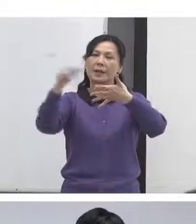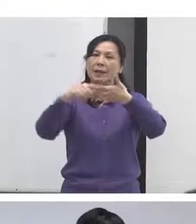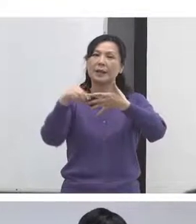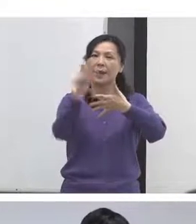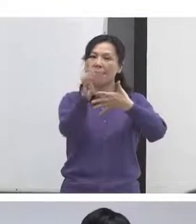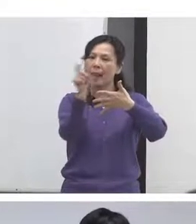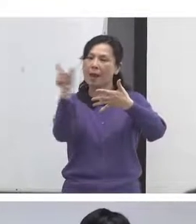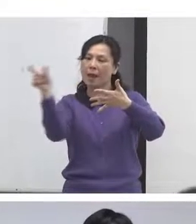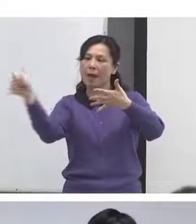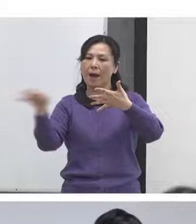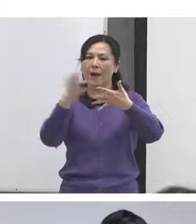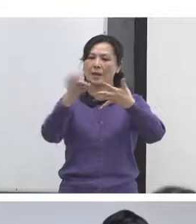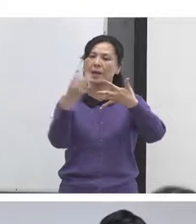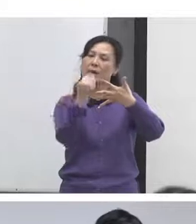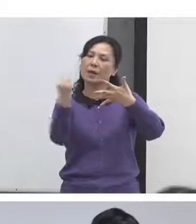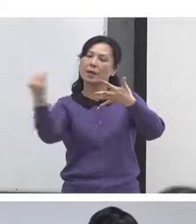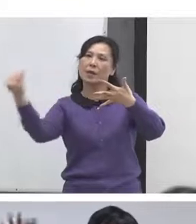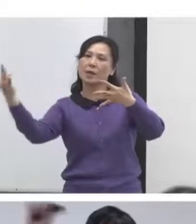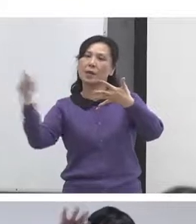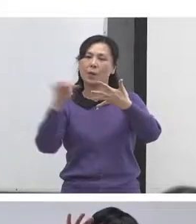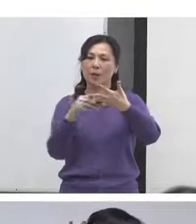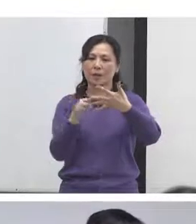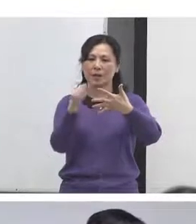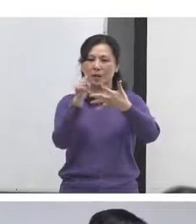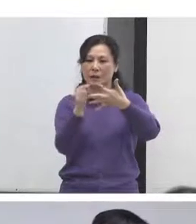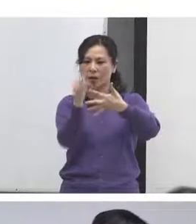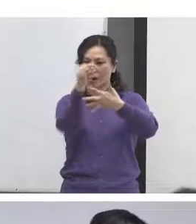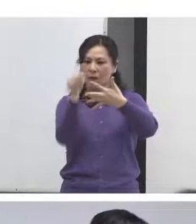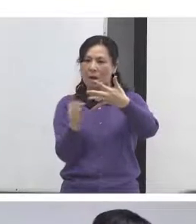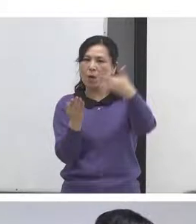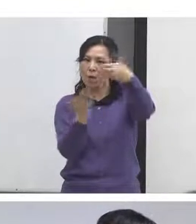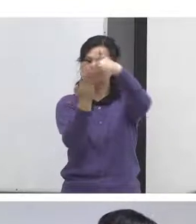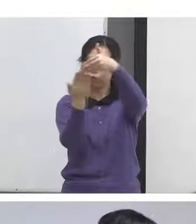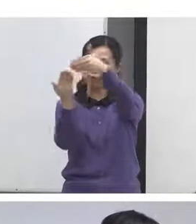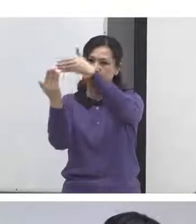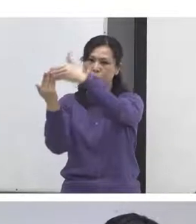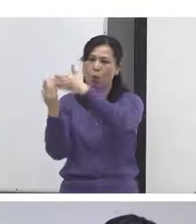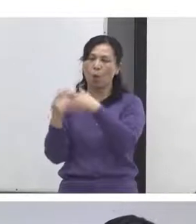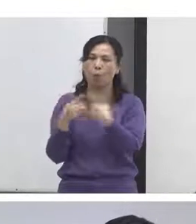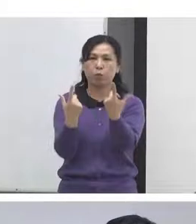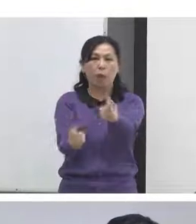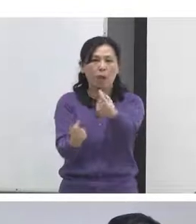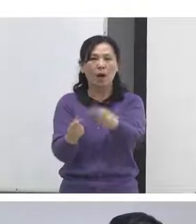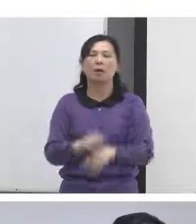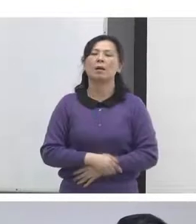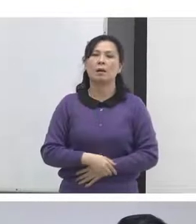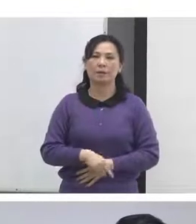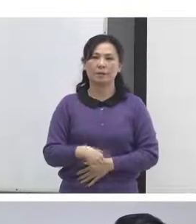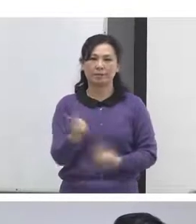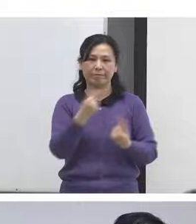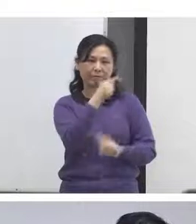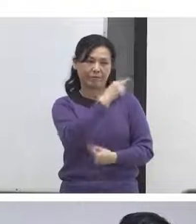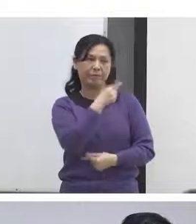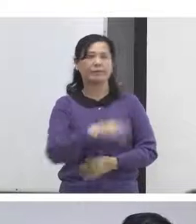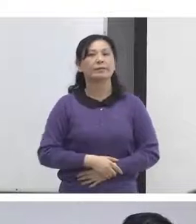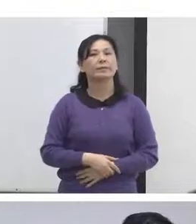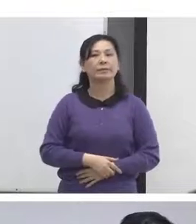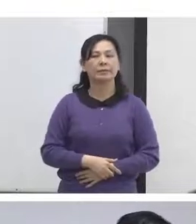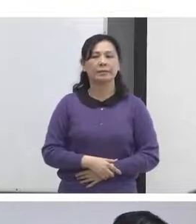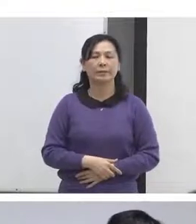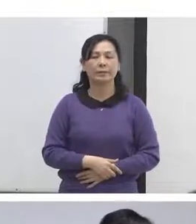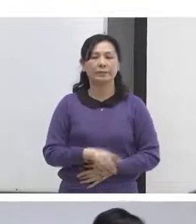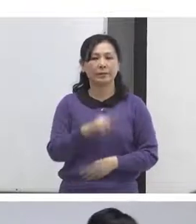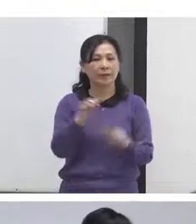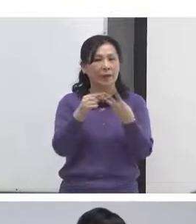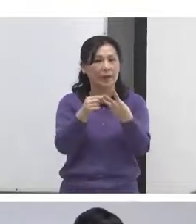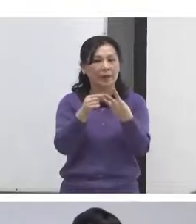可以很简单的对应下面每一个值跟上面的栏位是什么，然后所以大概像这样的一些规则。然后再来就是资料易